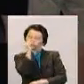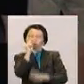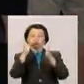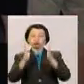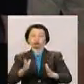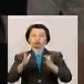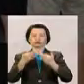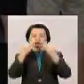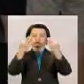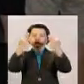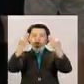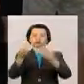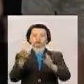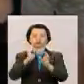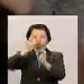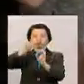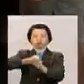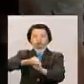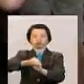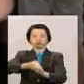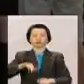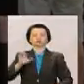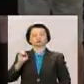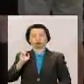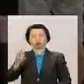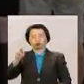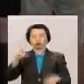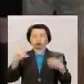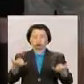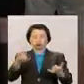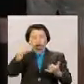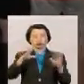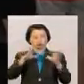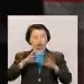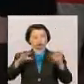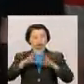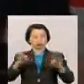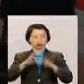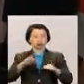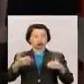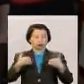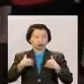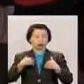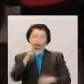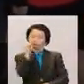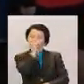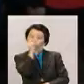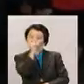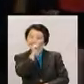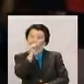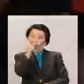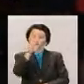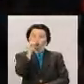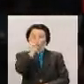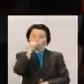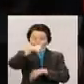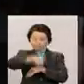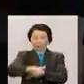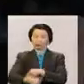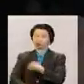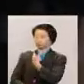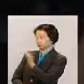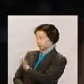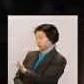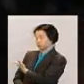turut menyertai konsert ini. Baiklah, untuk bercerita lebih lanjut, antara artis yang akan buat persembahan pada malam ini, tak lain tak